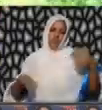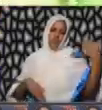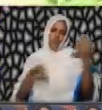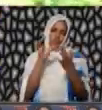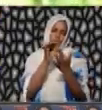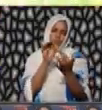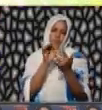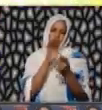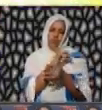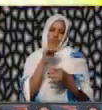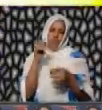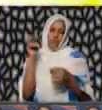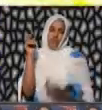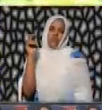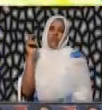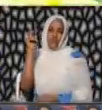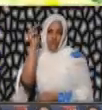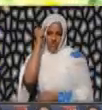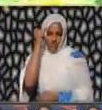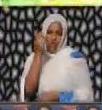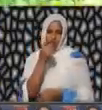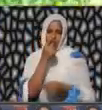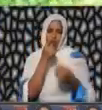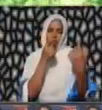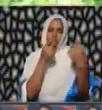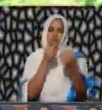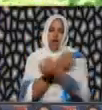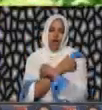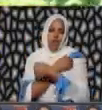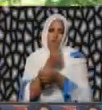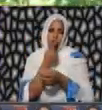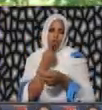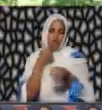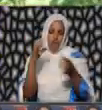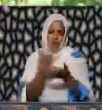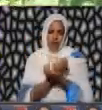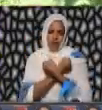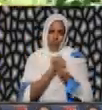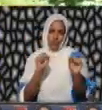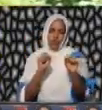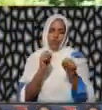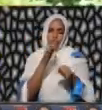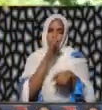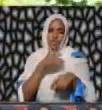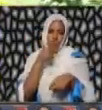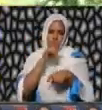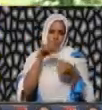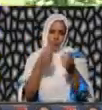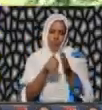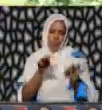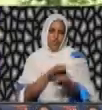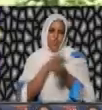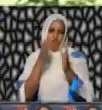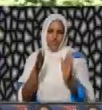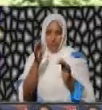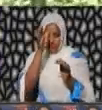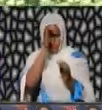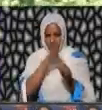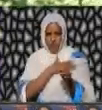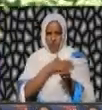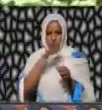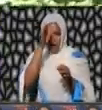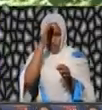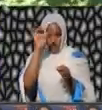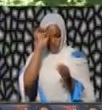ክርስቶስ ለመረጠውና እንደ ዳንኤል ካውሬ አፍ ላዳነው ለዚህ ልጅ እናት የተባልን ሁላችን ከመንፈሳዊ አባቱ ከቆሞስ